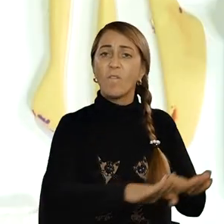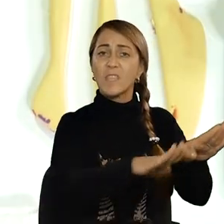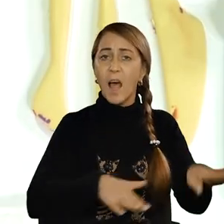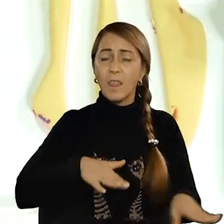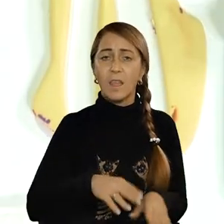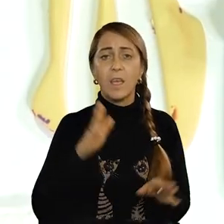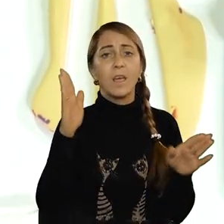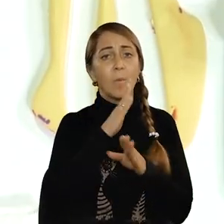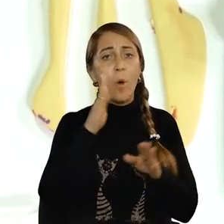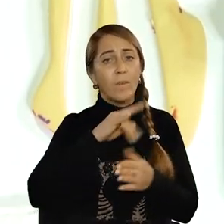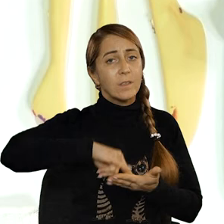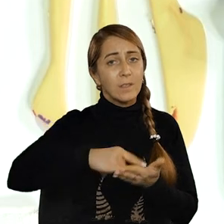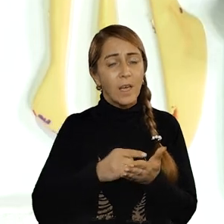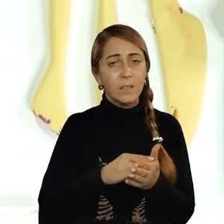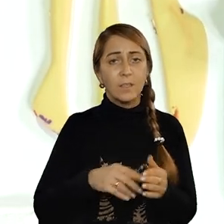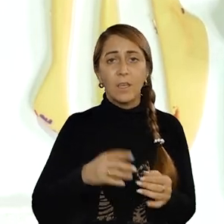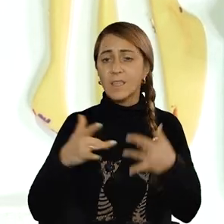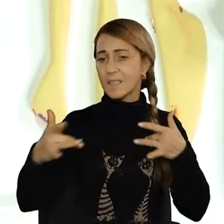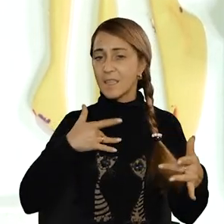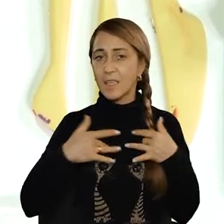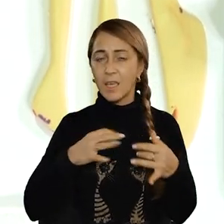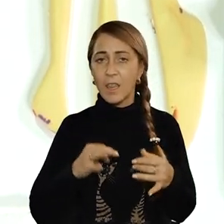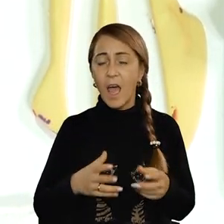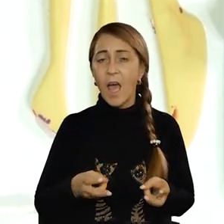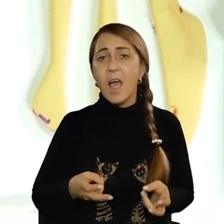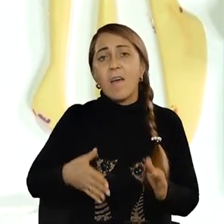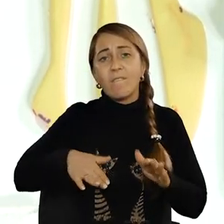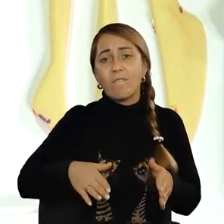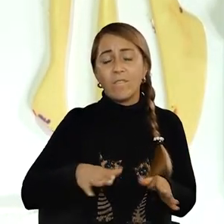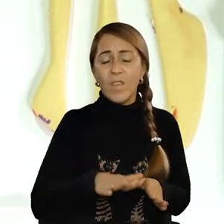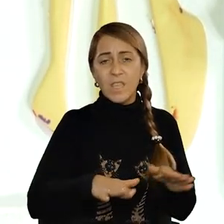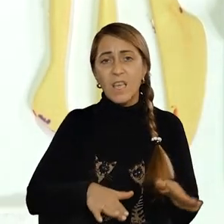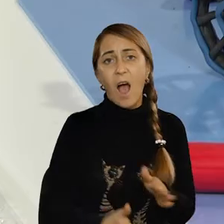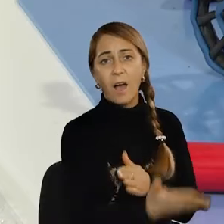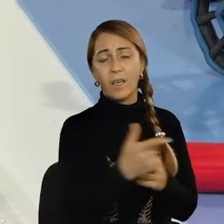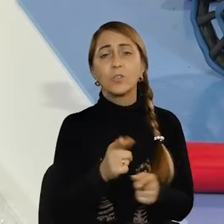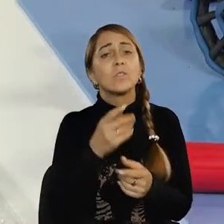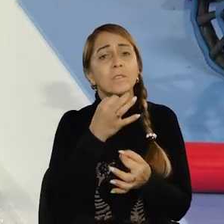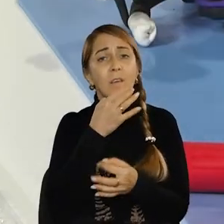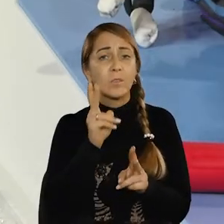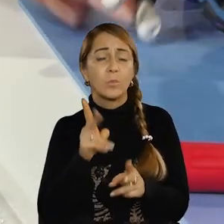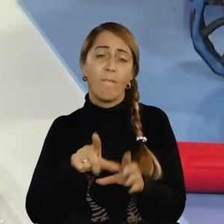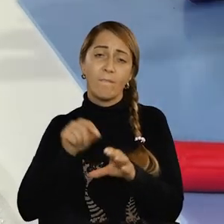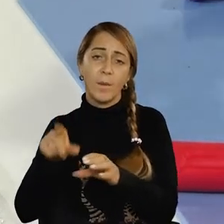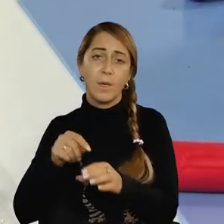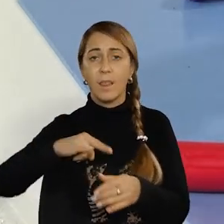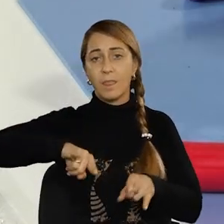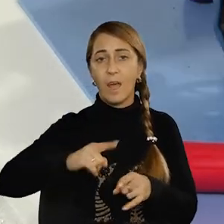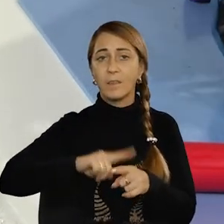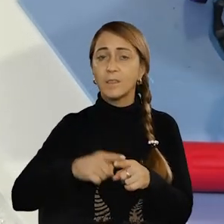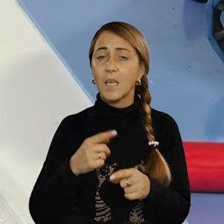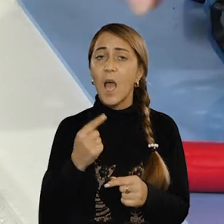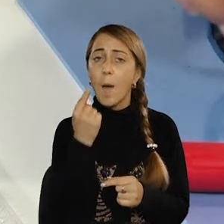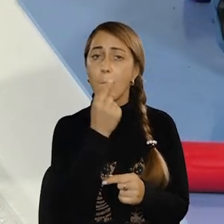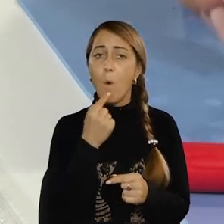танці в повітрі на мотузках під баною цирку, на візках. Кожен обирає те, що йому подобається. Адже танець – це